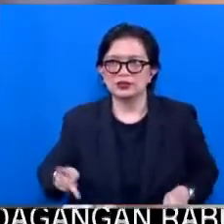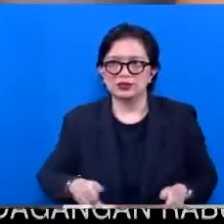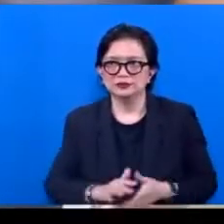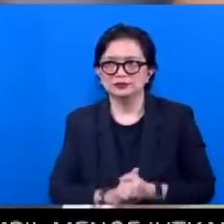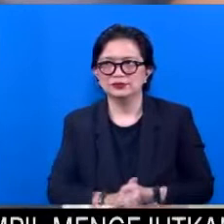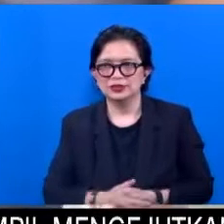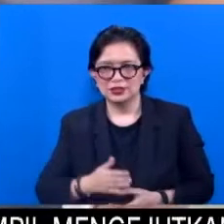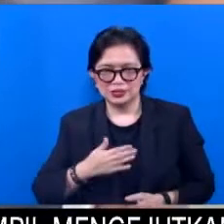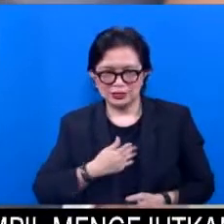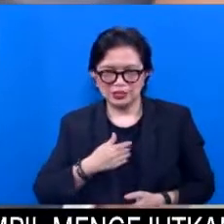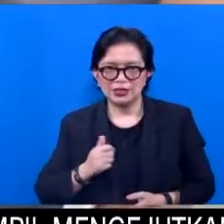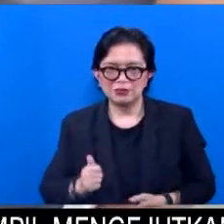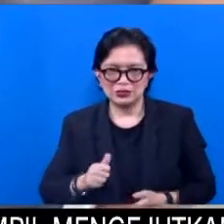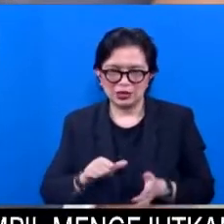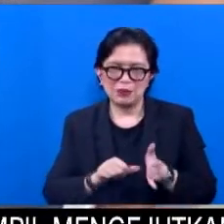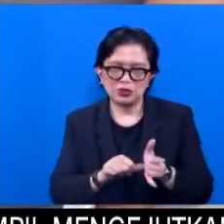bantu, bisa bantu.